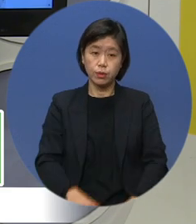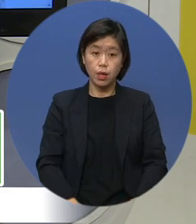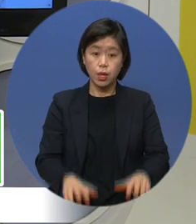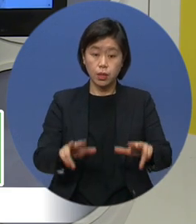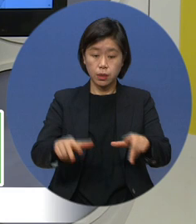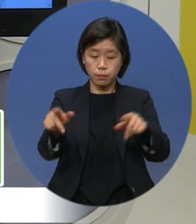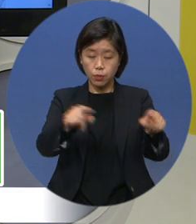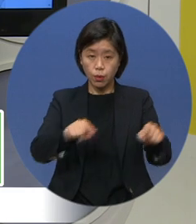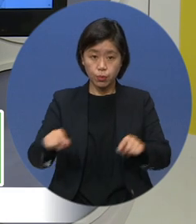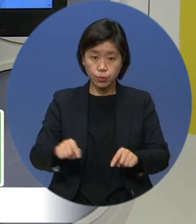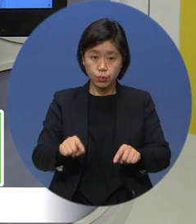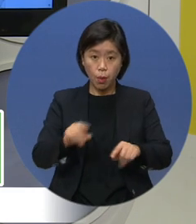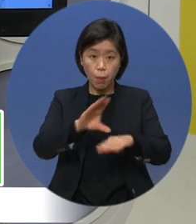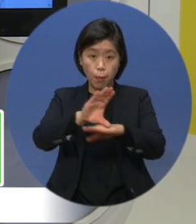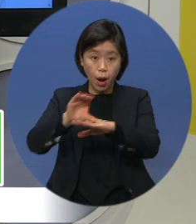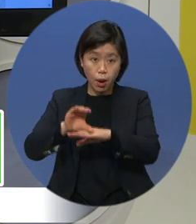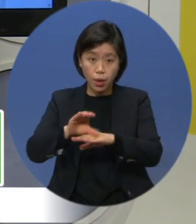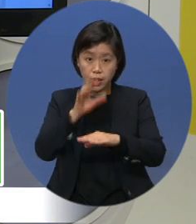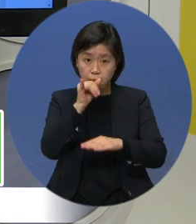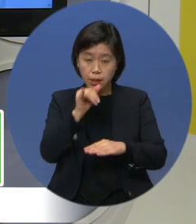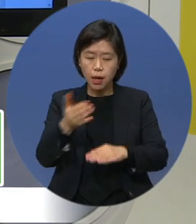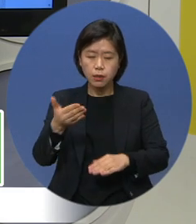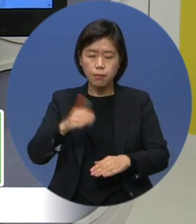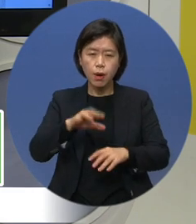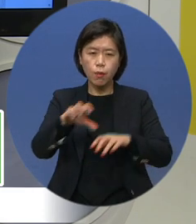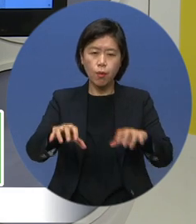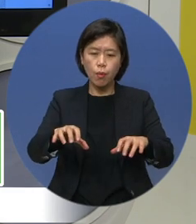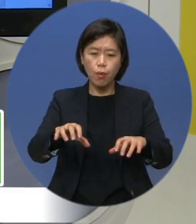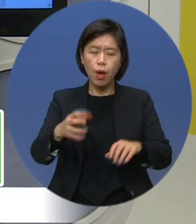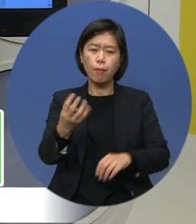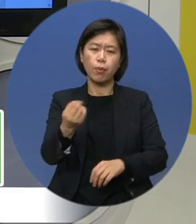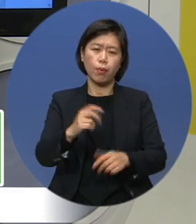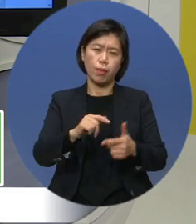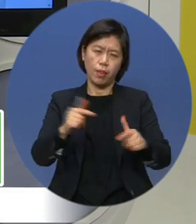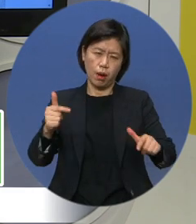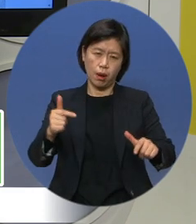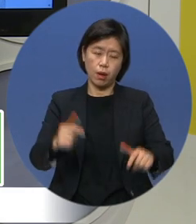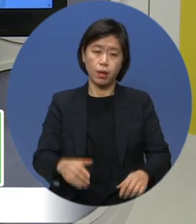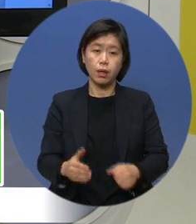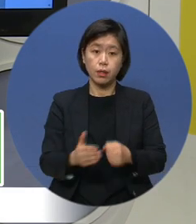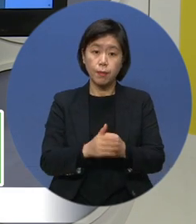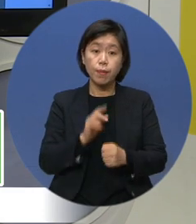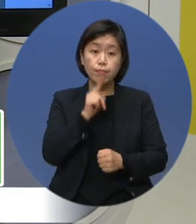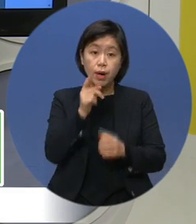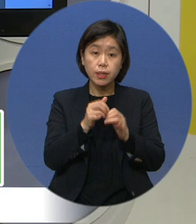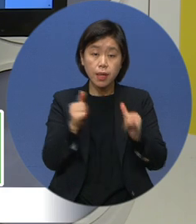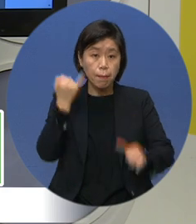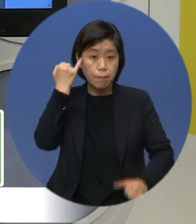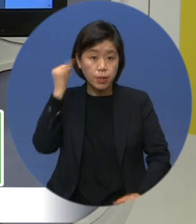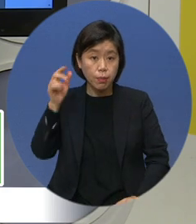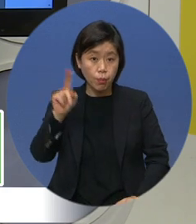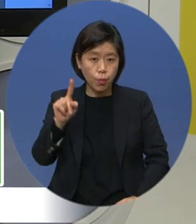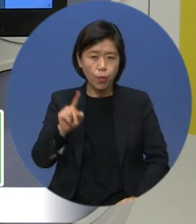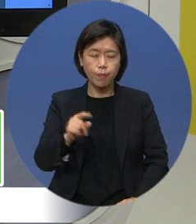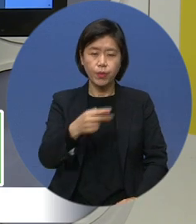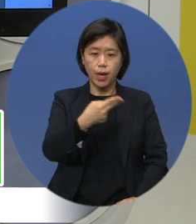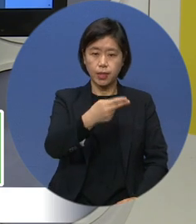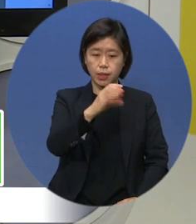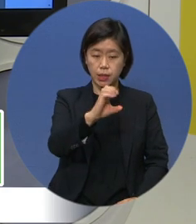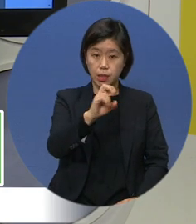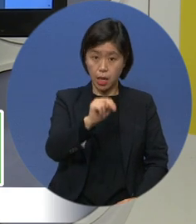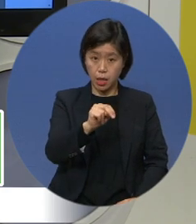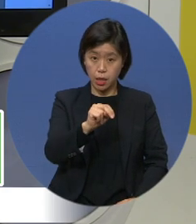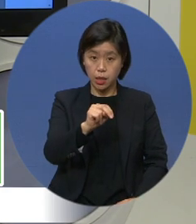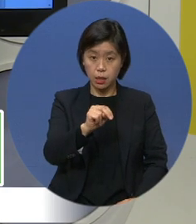각 지역마다 번호가 다르다는 이유 때문인데요 청원 이는 현대 hcn 의 경우 채널번호